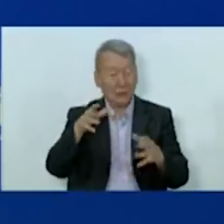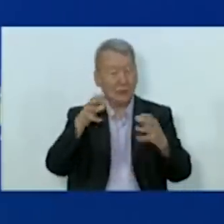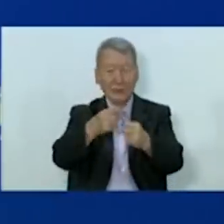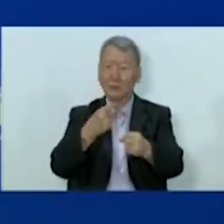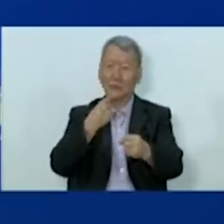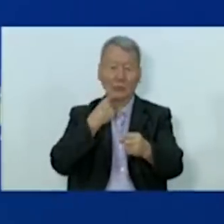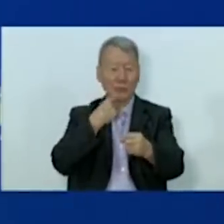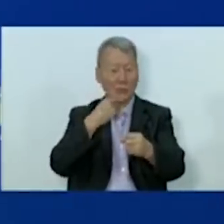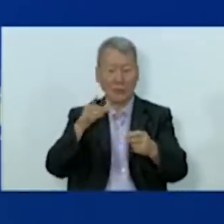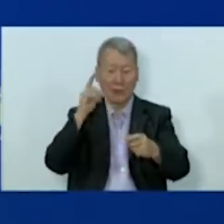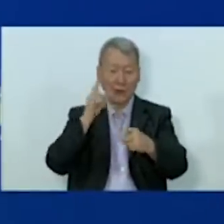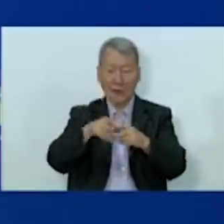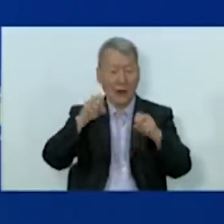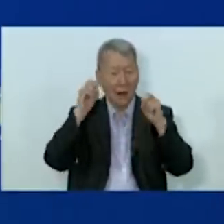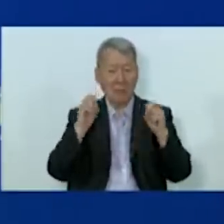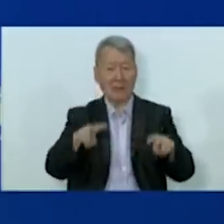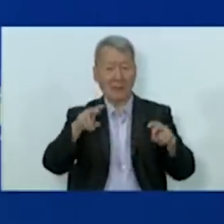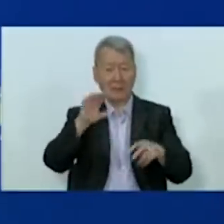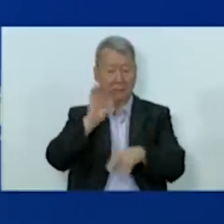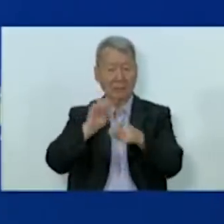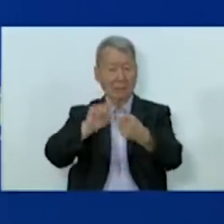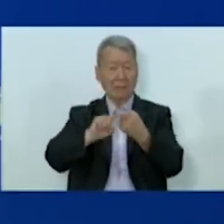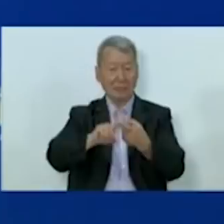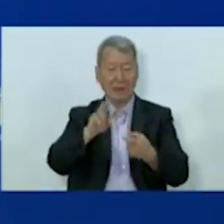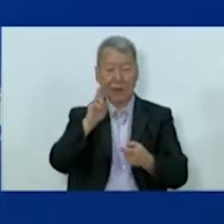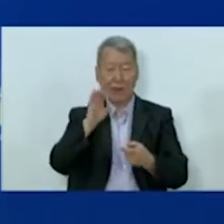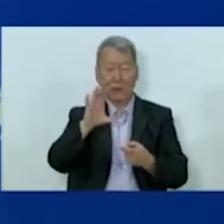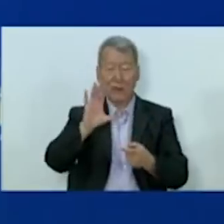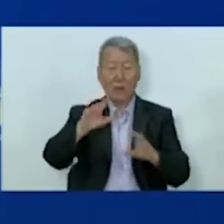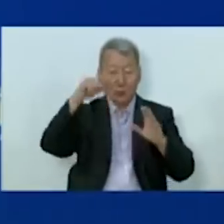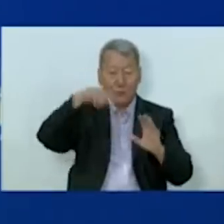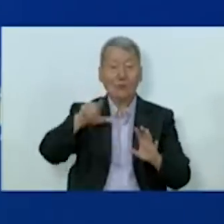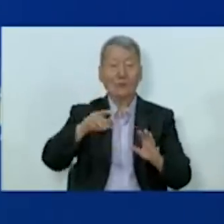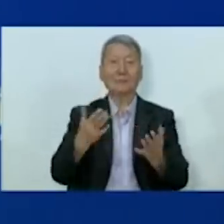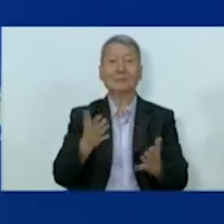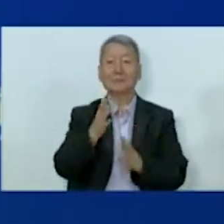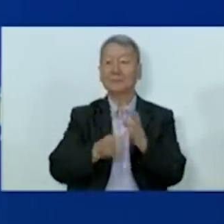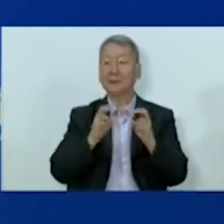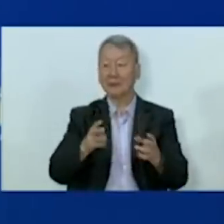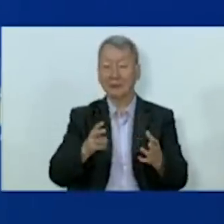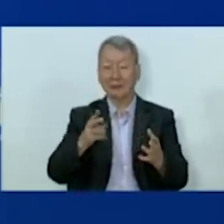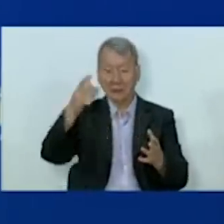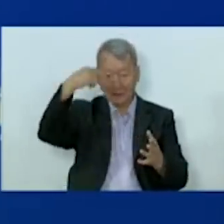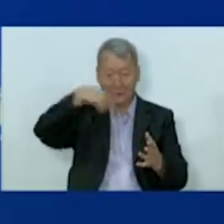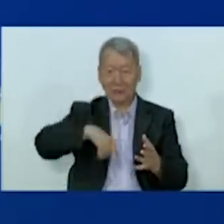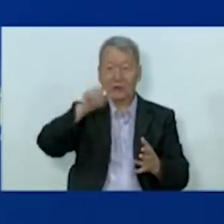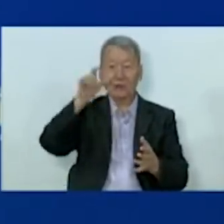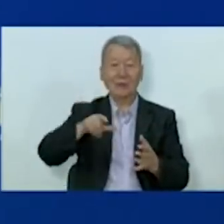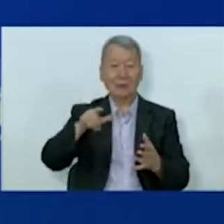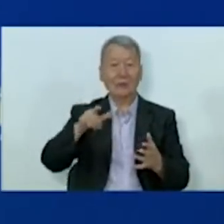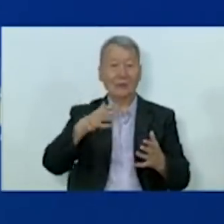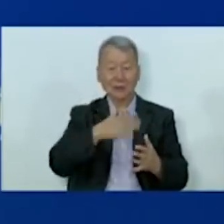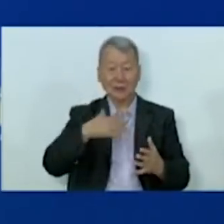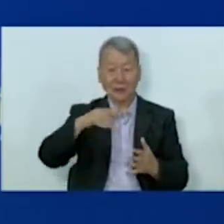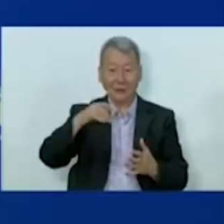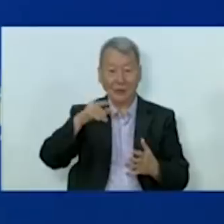жугуштуу курч респиратордук илдеттин учуру эмес. Андыктан жаңы типтеги вирустун симптомдору байкалган жарандар дароо өзүн обочолонтуп үйлөрүнөн